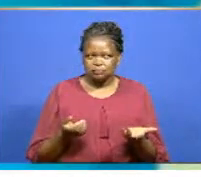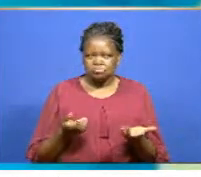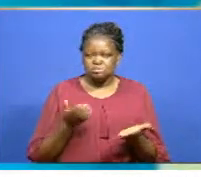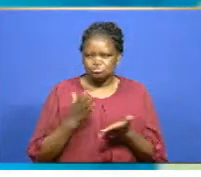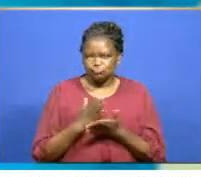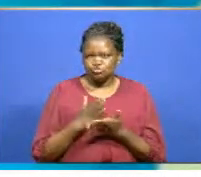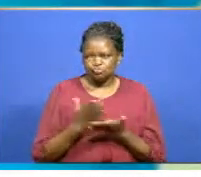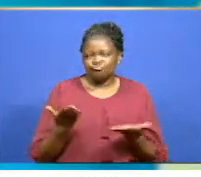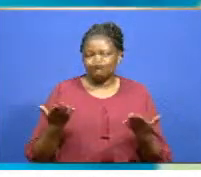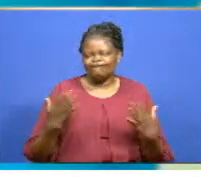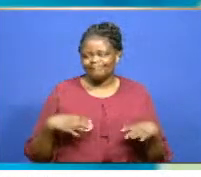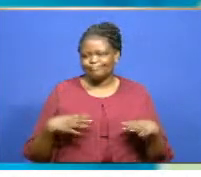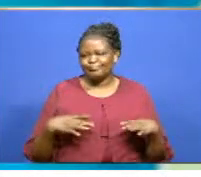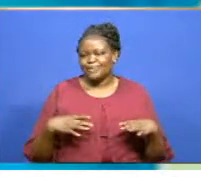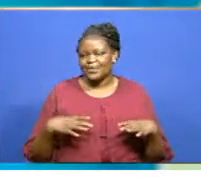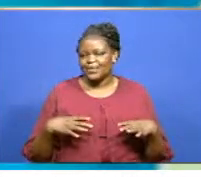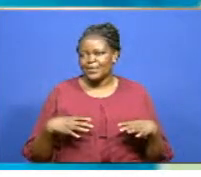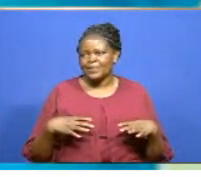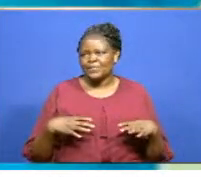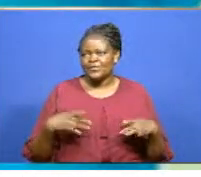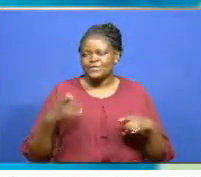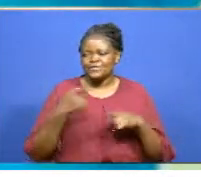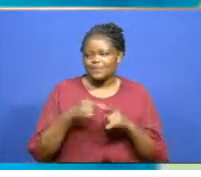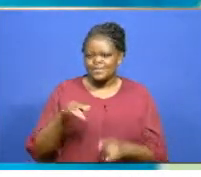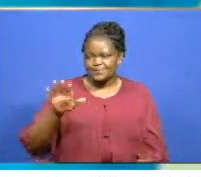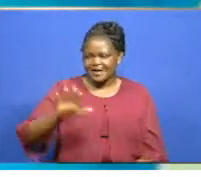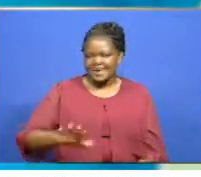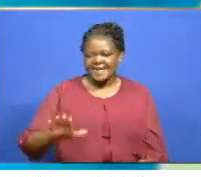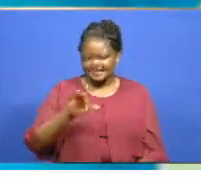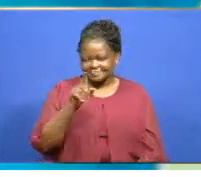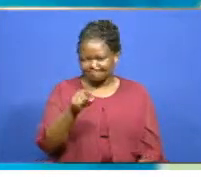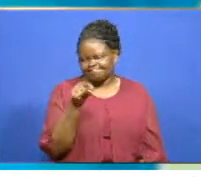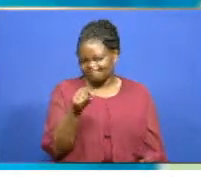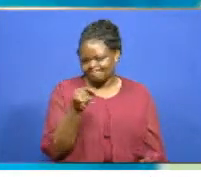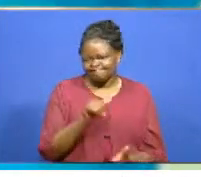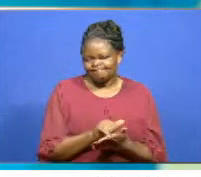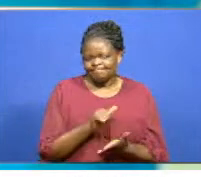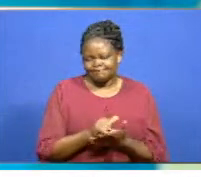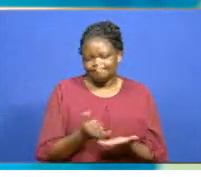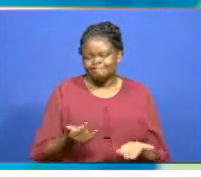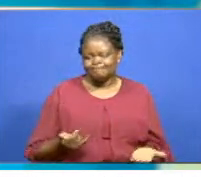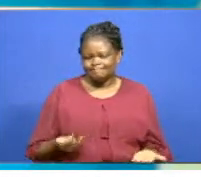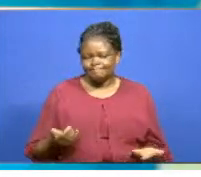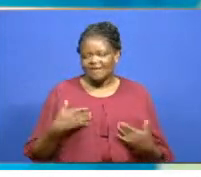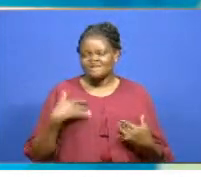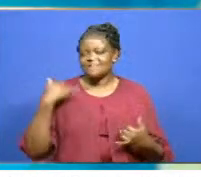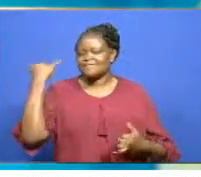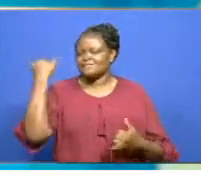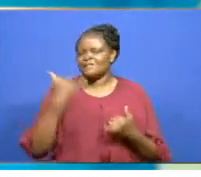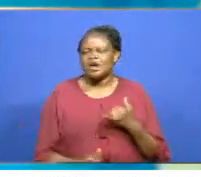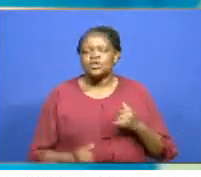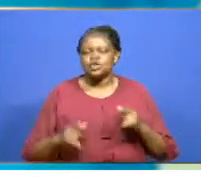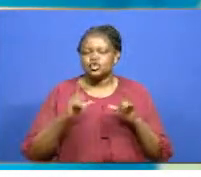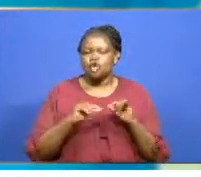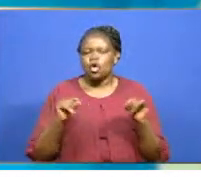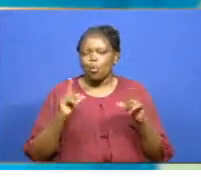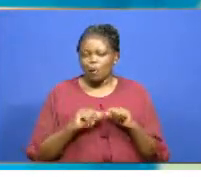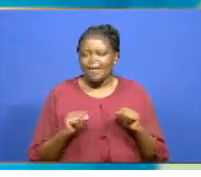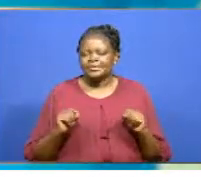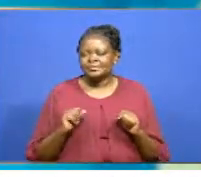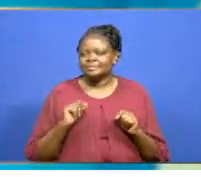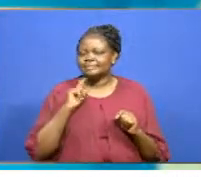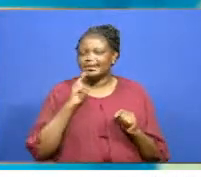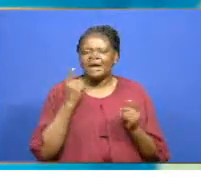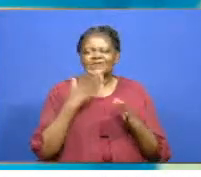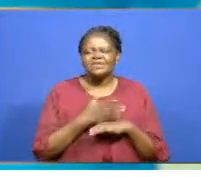ni wananchi wa constituency hizi mbili ambao watakuwa na the final word ya kwamba nao after hawa watu